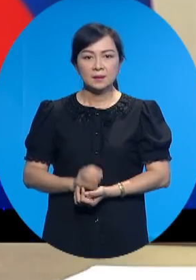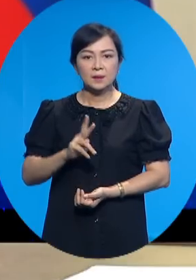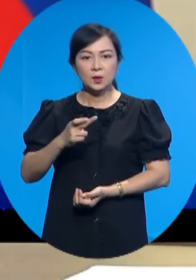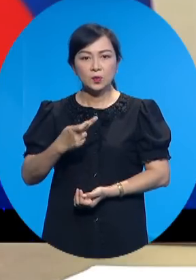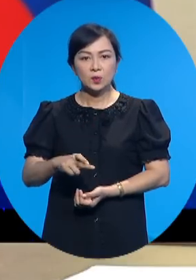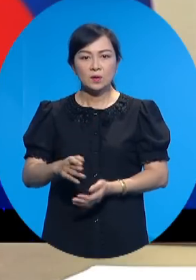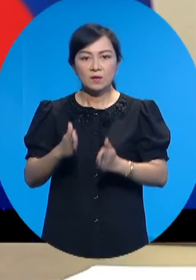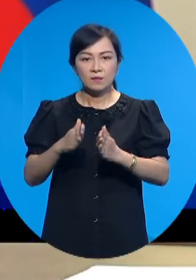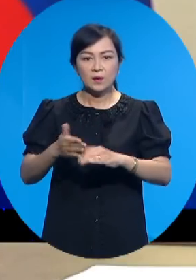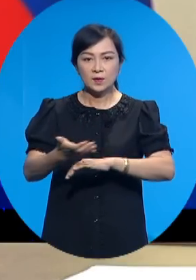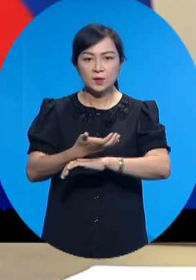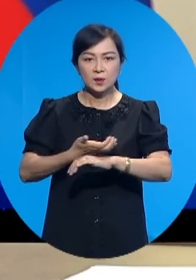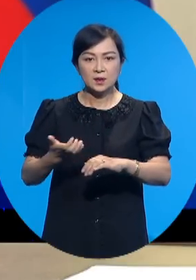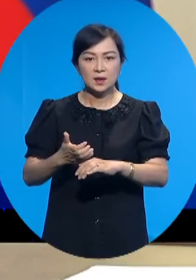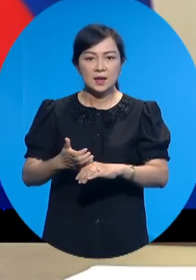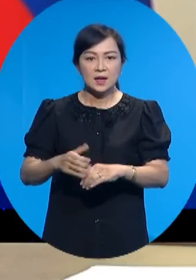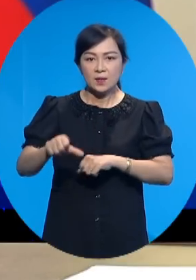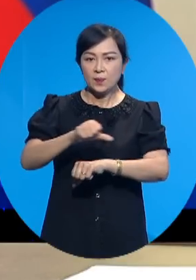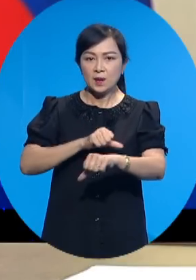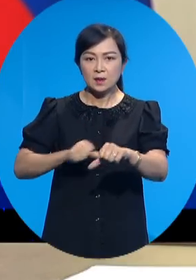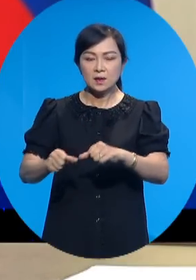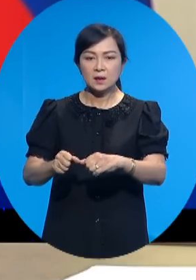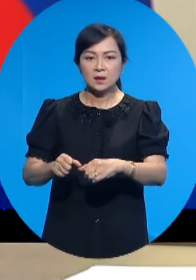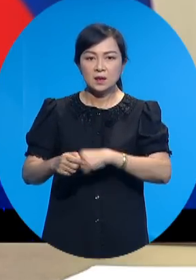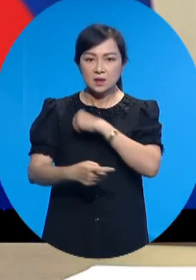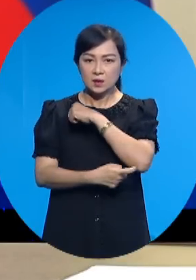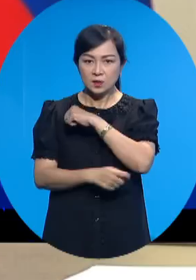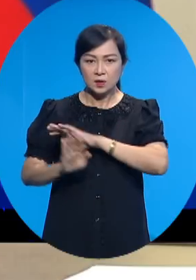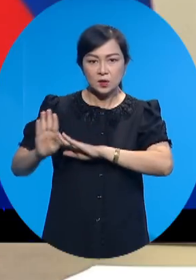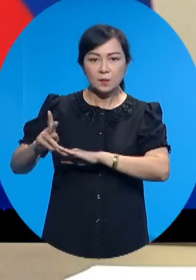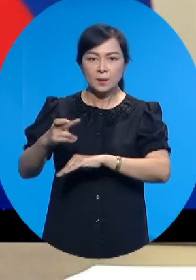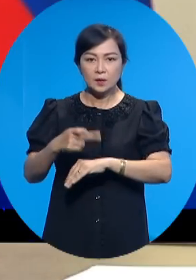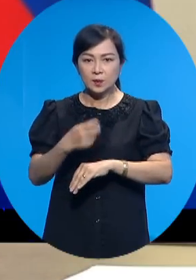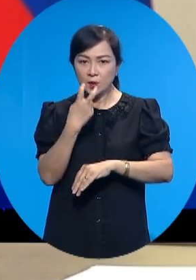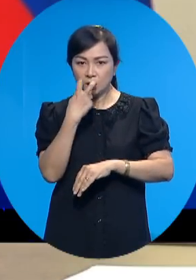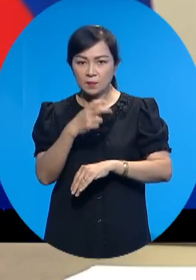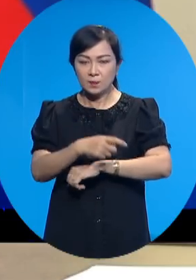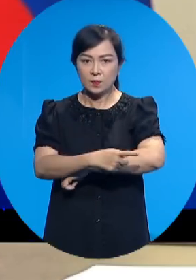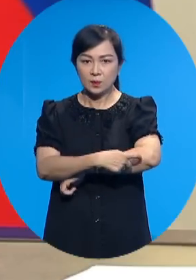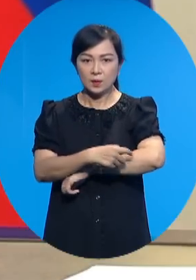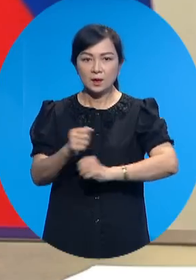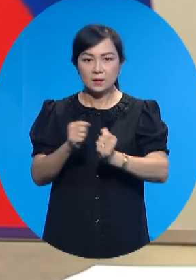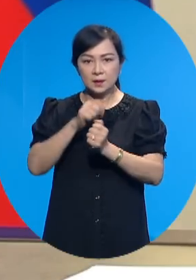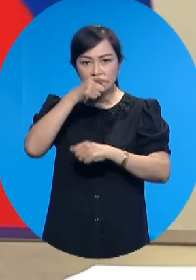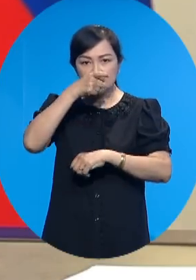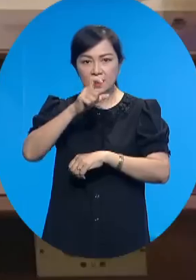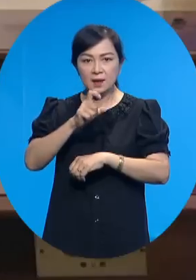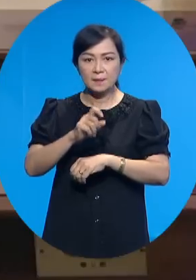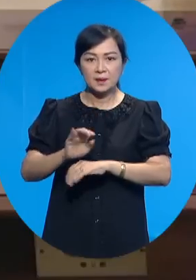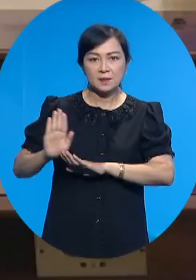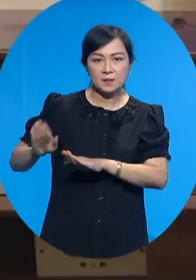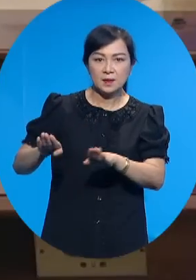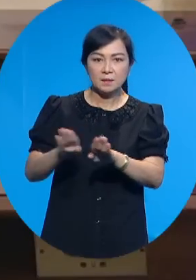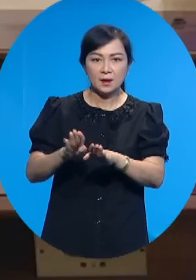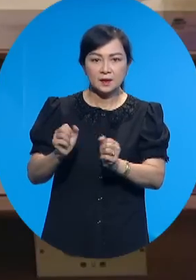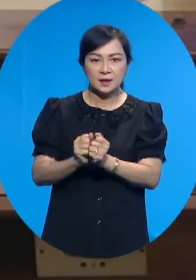Belarus là một phần của nhà nước liên minh. Bất kỳ hành vi gây hấn nào chống lại Belarus đều được coi là gây hấn với Liên bang Nga và sẽ bị đáp trả